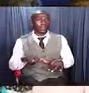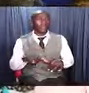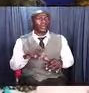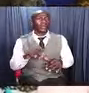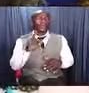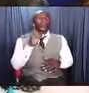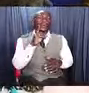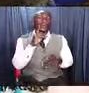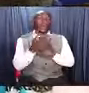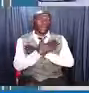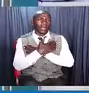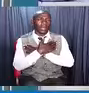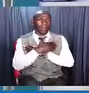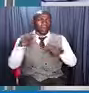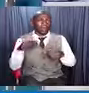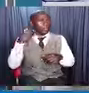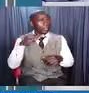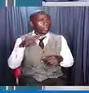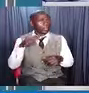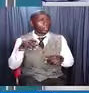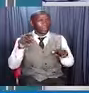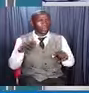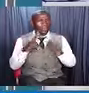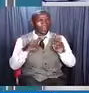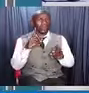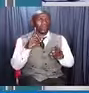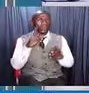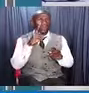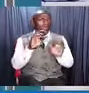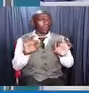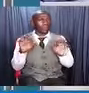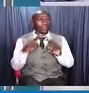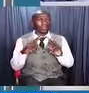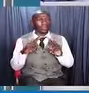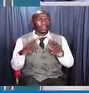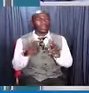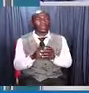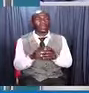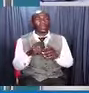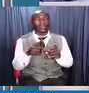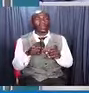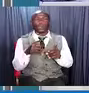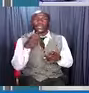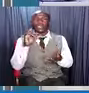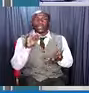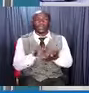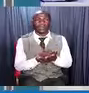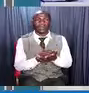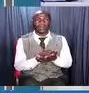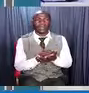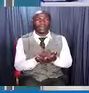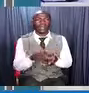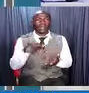chuki. Today love, tomorrow hatred. Leo amani, kesho hamuna. Today peace, today tomorrow there is no peace. Lakini anasema, but he says,